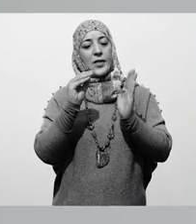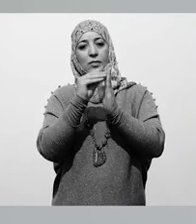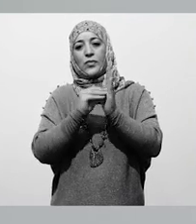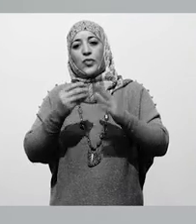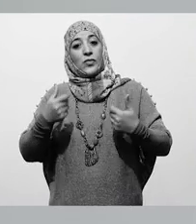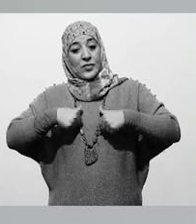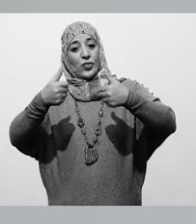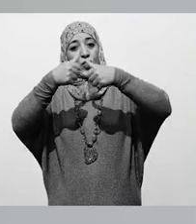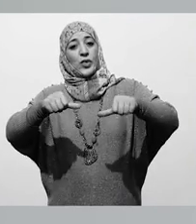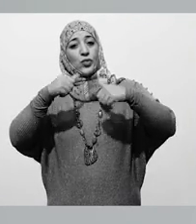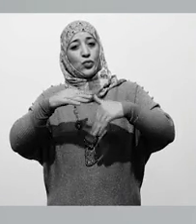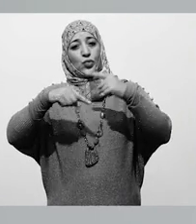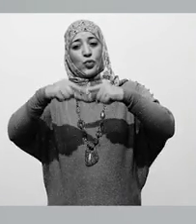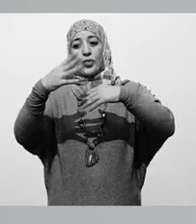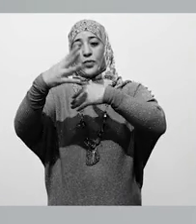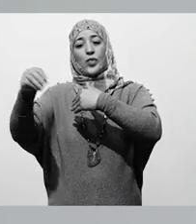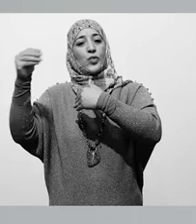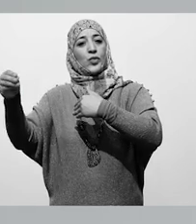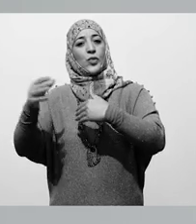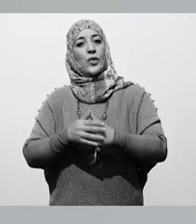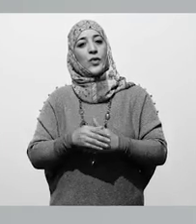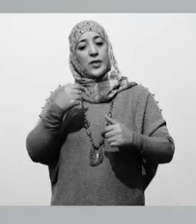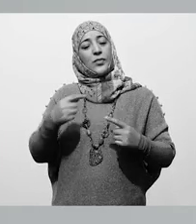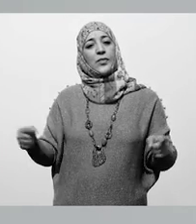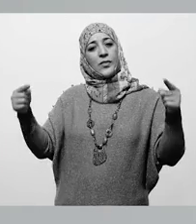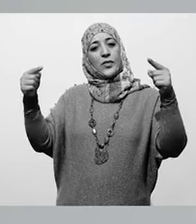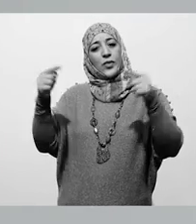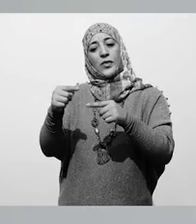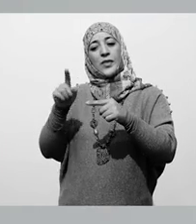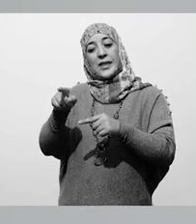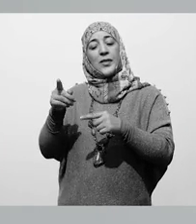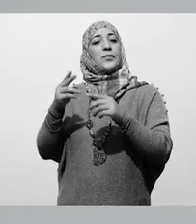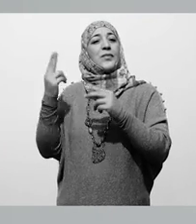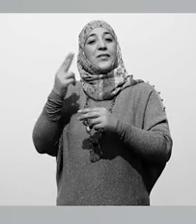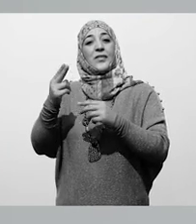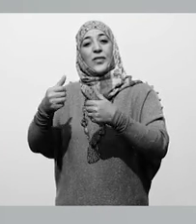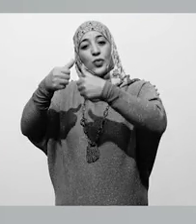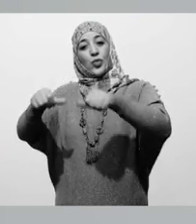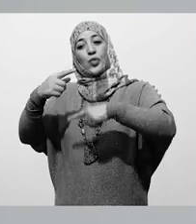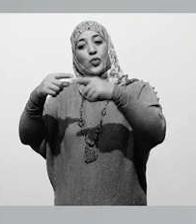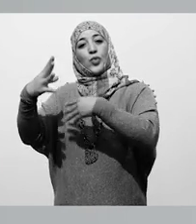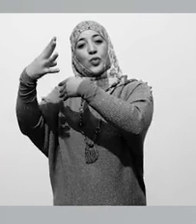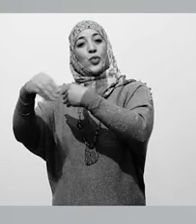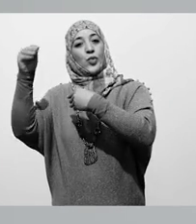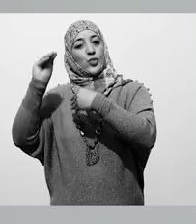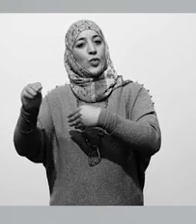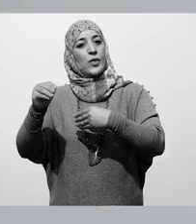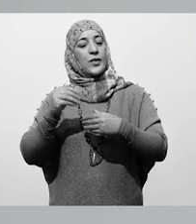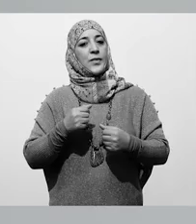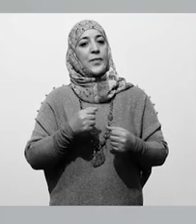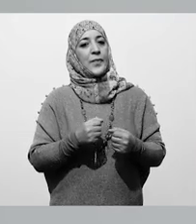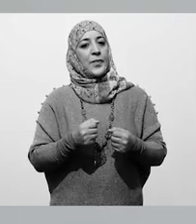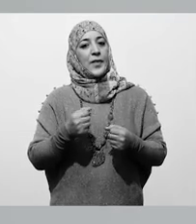toujours dehors. Et il est temps qu'on ne reste plus dehors, il est temps qu'on